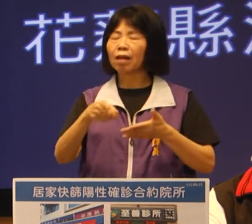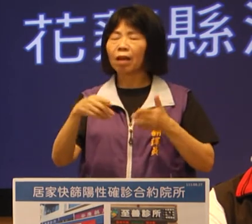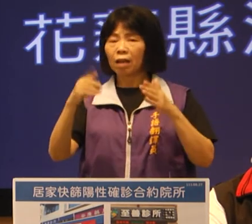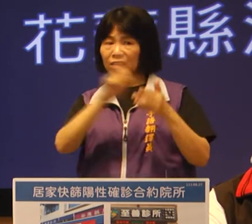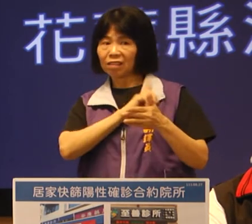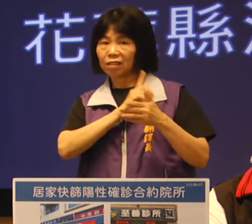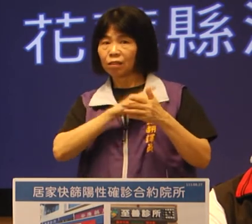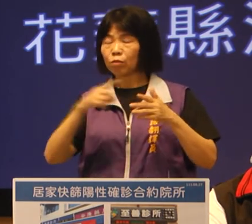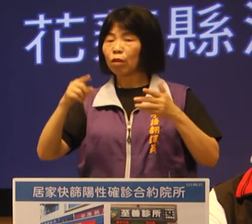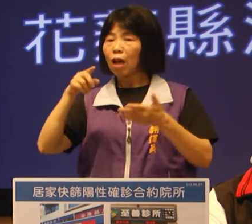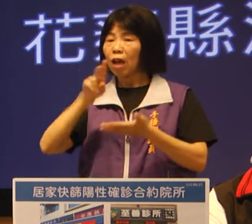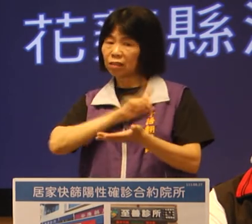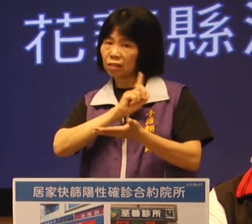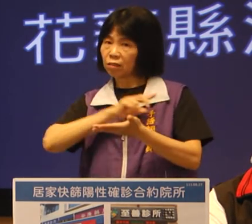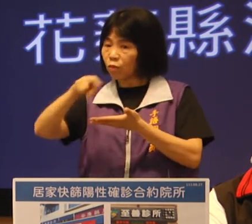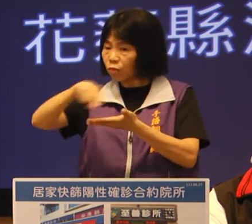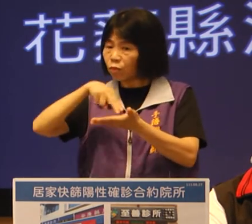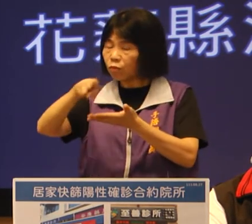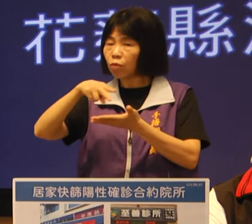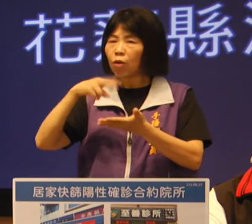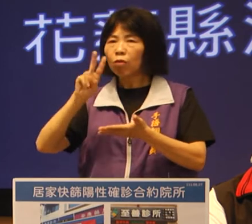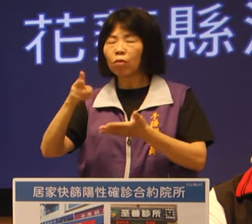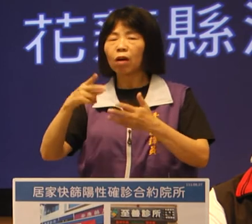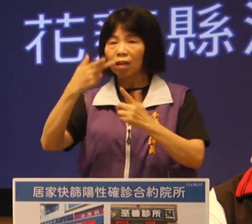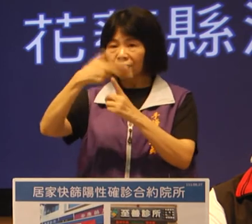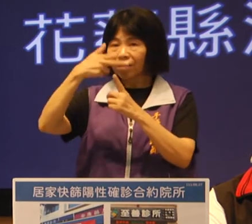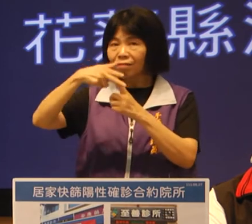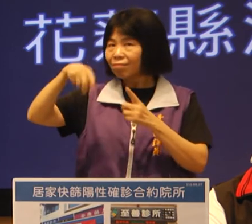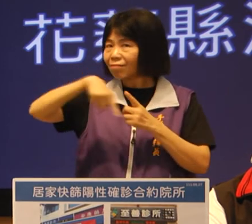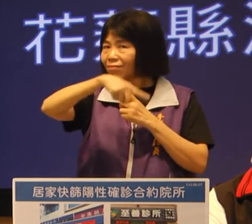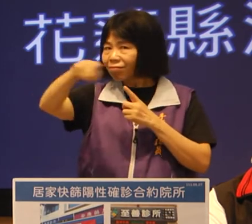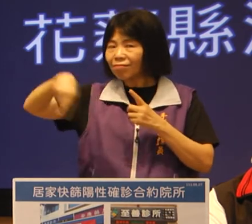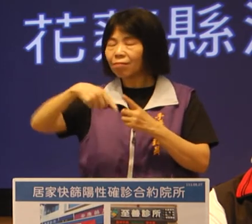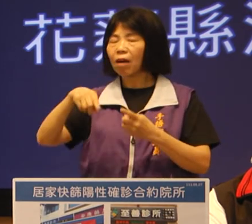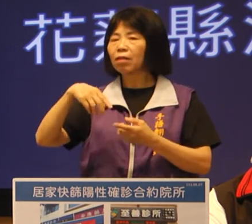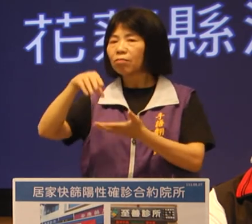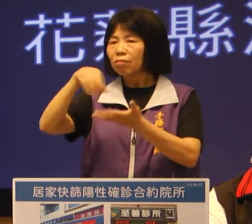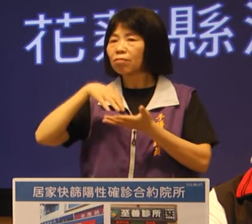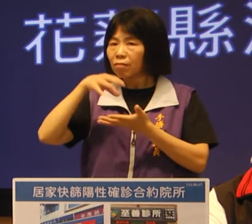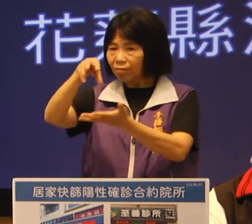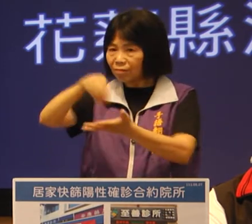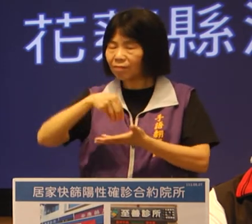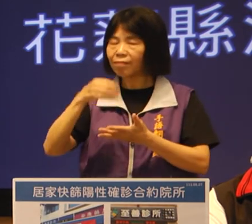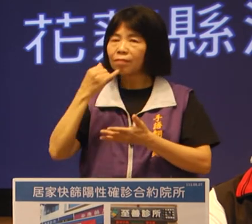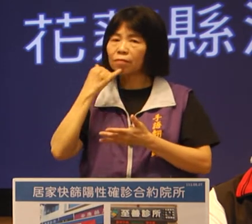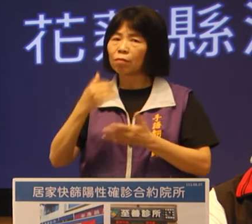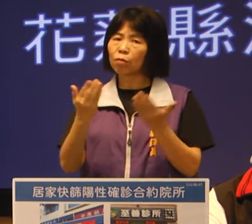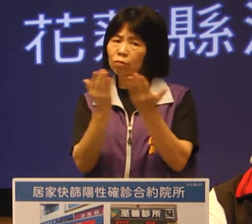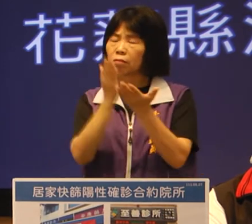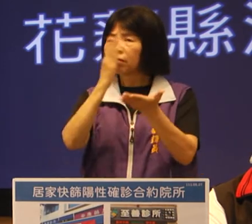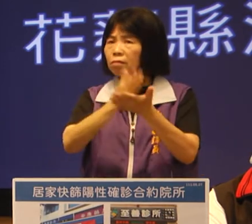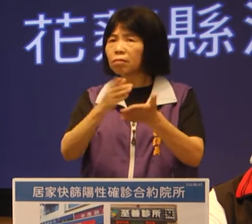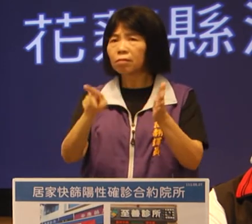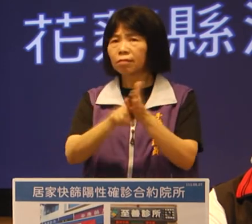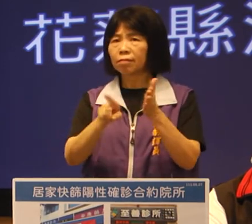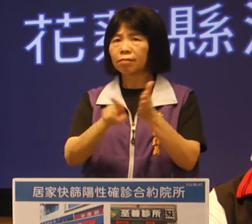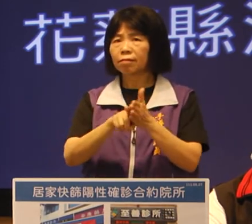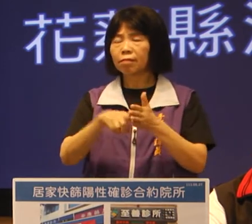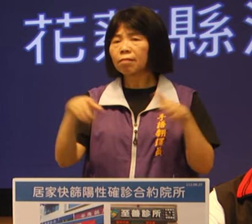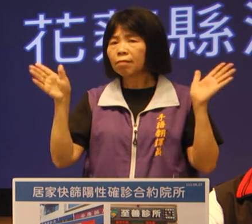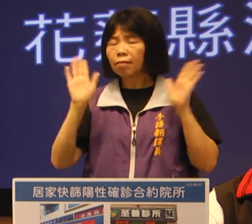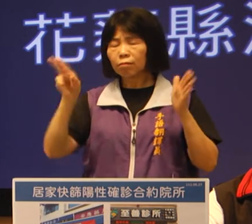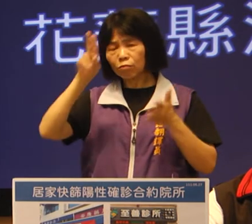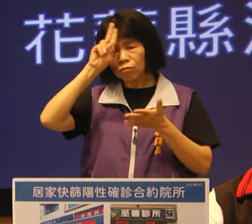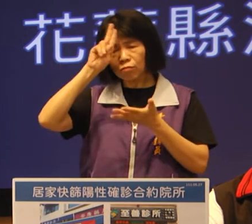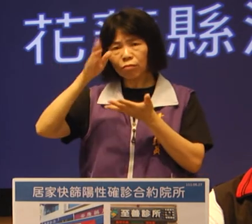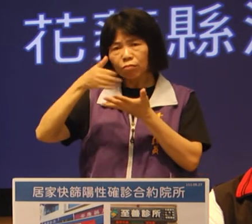自助餐或者是超商呢可以去领餐，那不会因为说暂停实体课程的时候呢，中